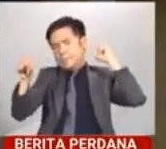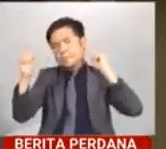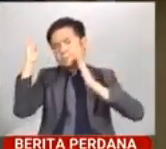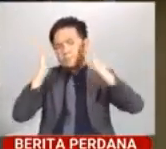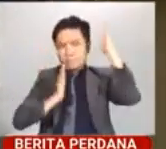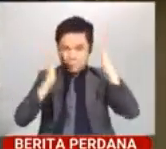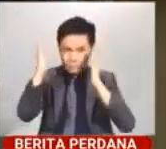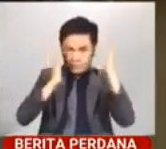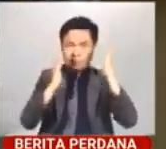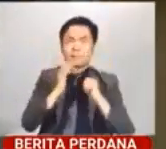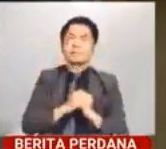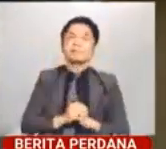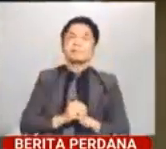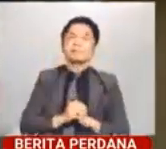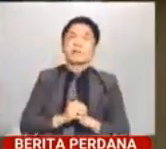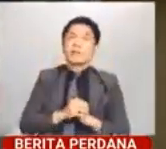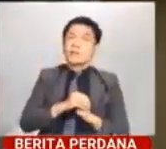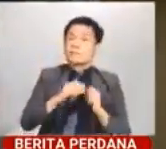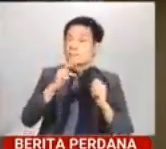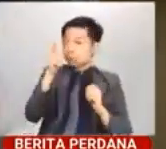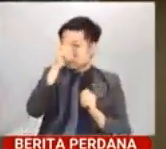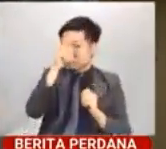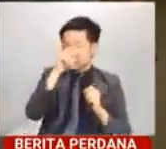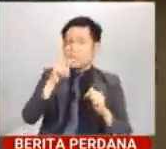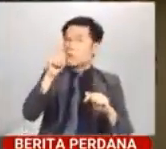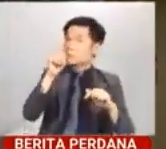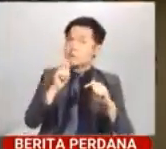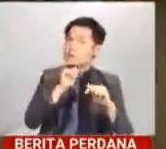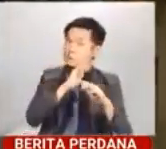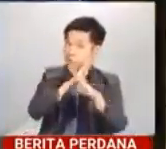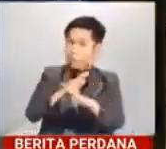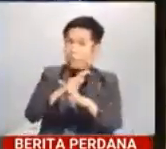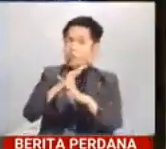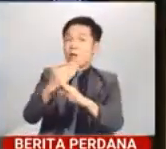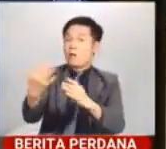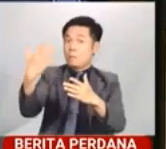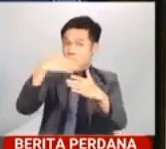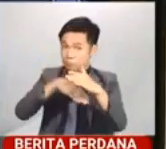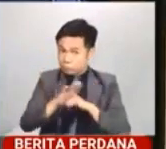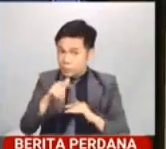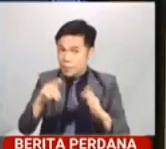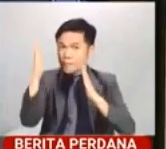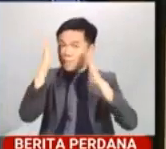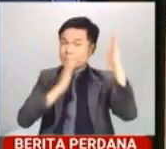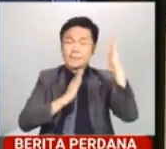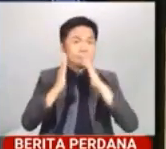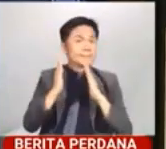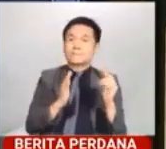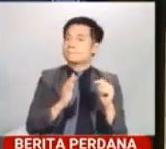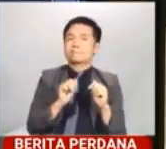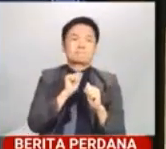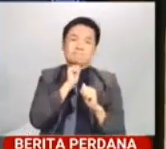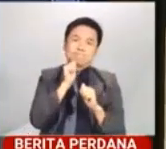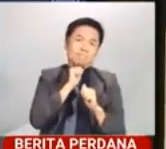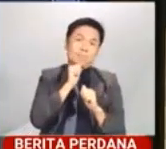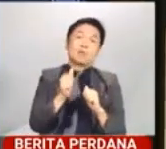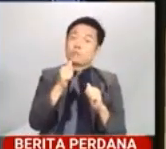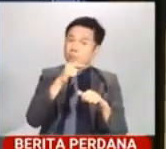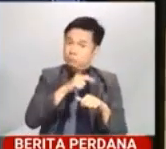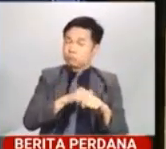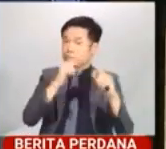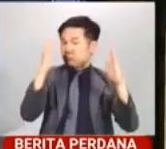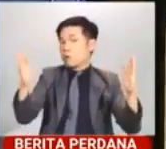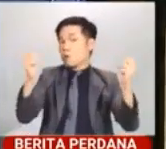pergerakannya dilaksanakan Raja amnesia tidak menghalang kemasukan rakyat Malaysia dari luar negara sepanjang tempoh penguatkuasaan